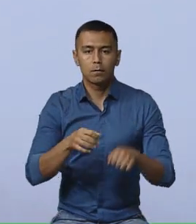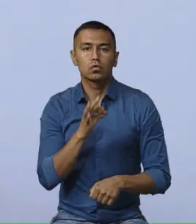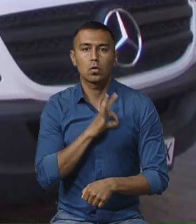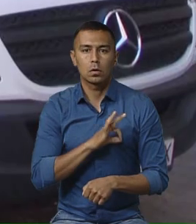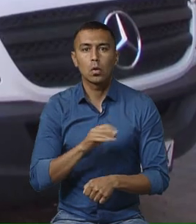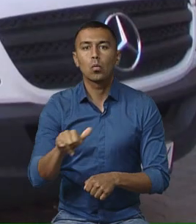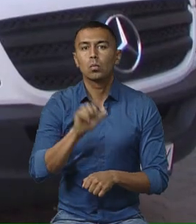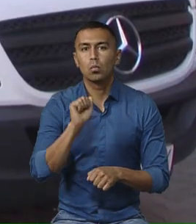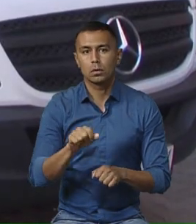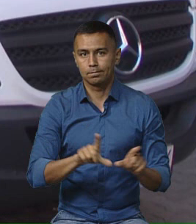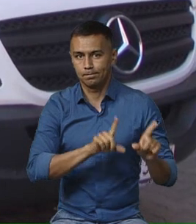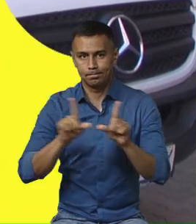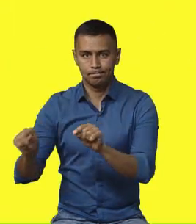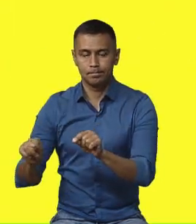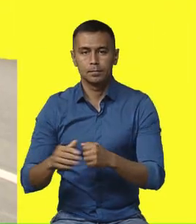скористатися і куди може відвезти?